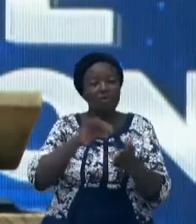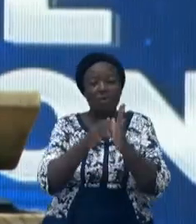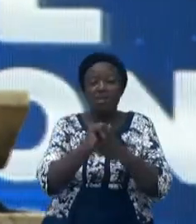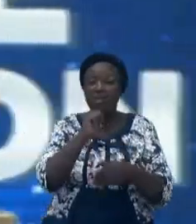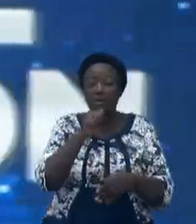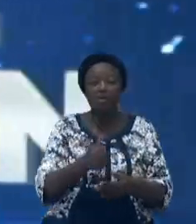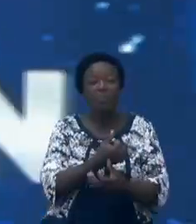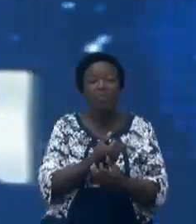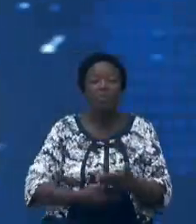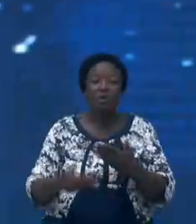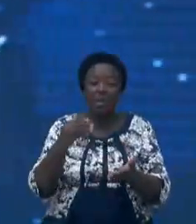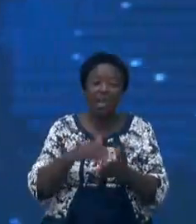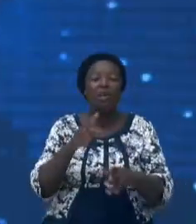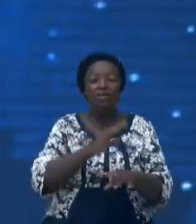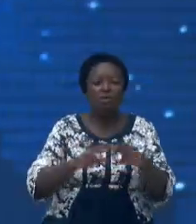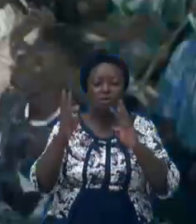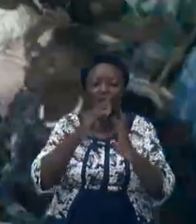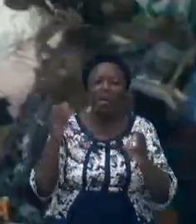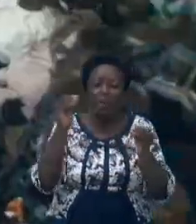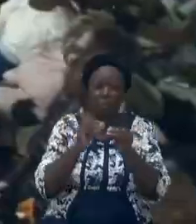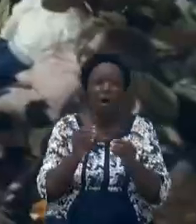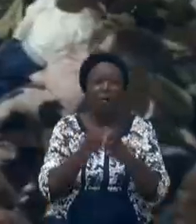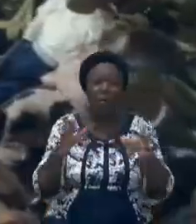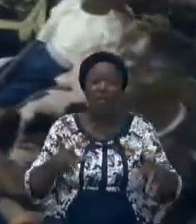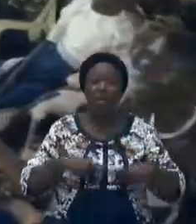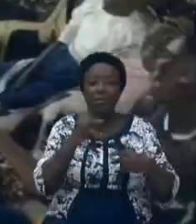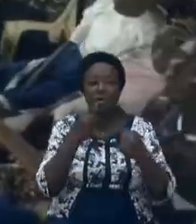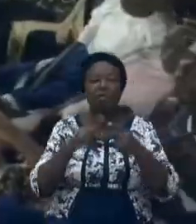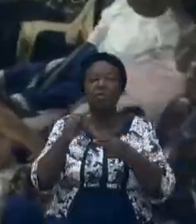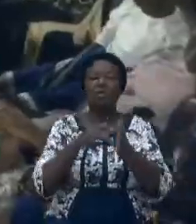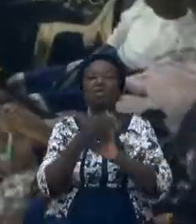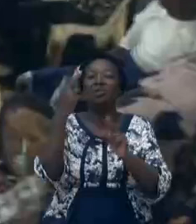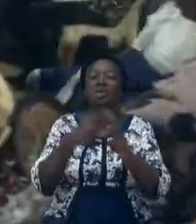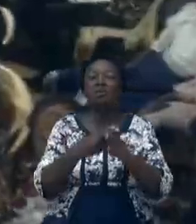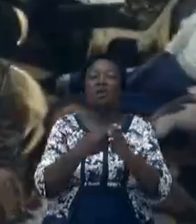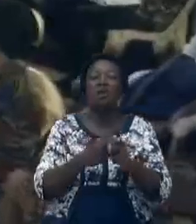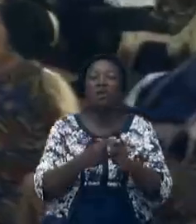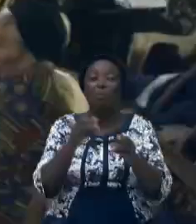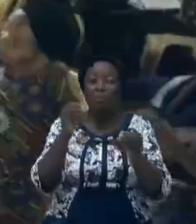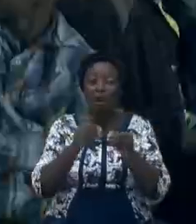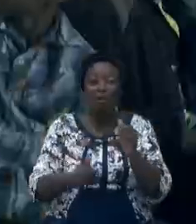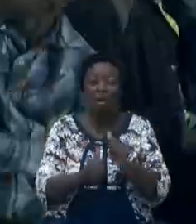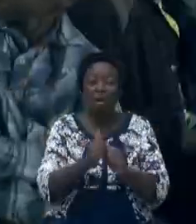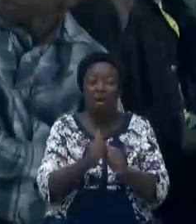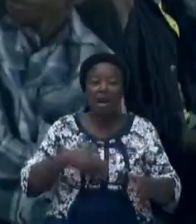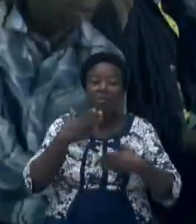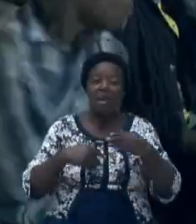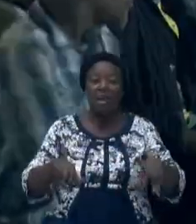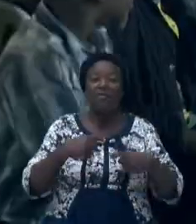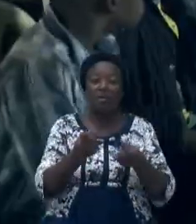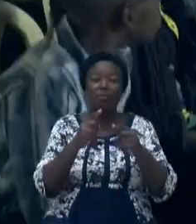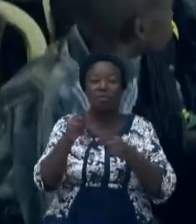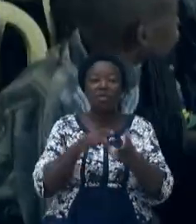qui l'ont pas de nouveau non plus tu deviens boutade bien pour toi elle vie plus heureuse vient pour toi